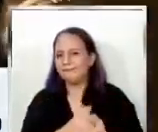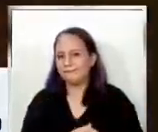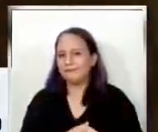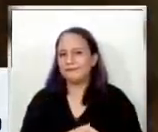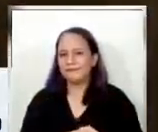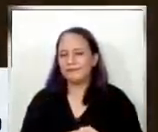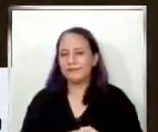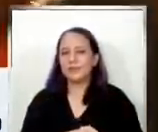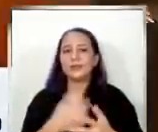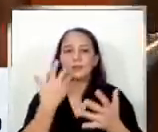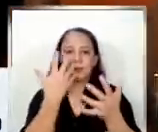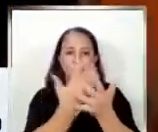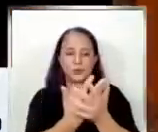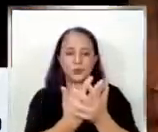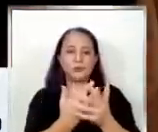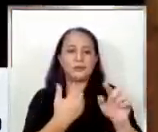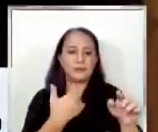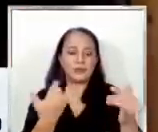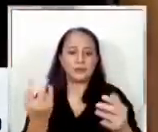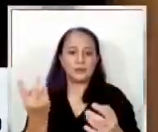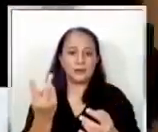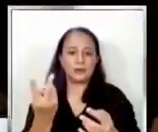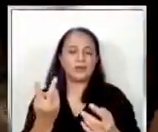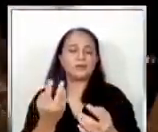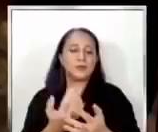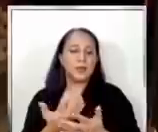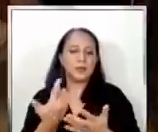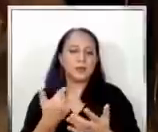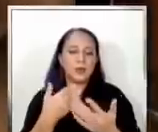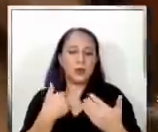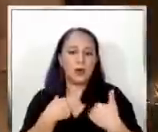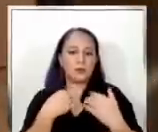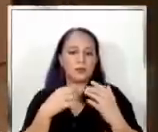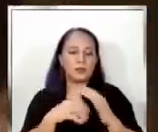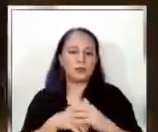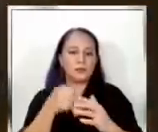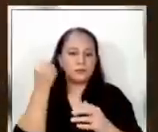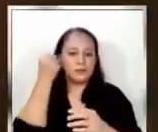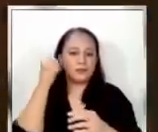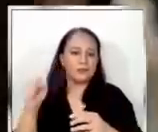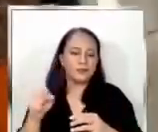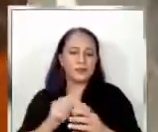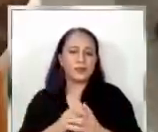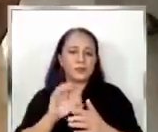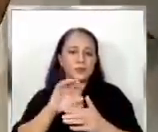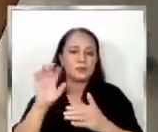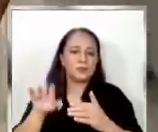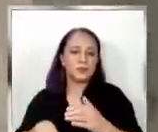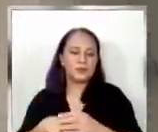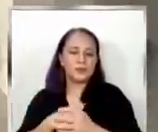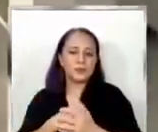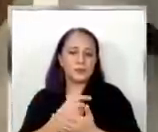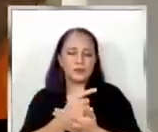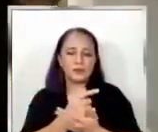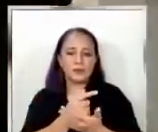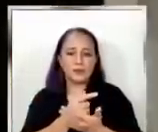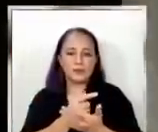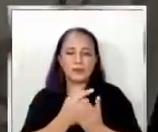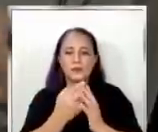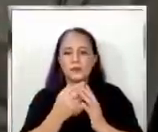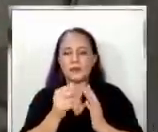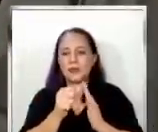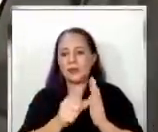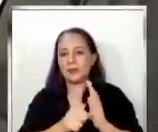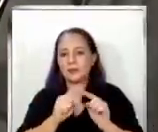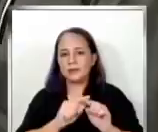Nakakulong na sa SPD ang mga suspect na nahaharap sa kasong paglabag sa Comprehensive Firearms and Ammunition Regulation Act at iba pa.